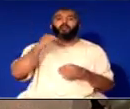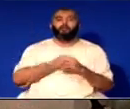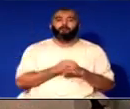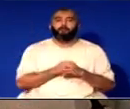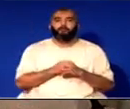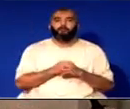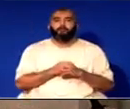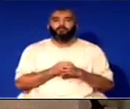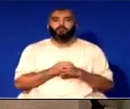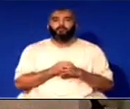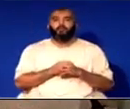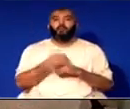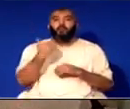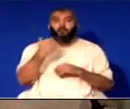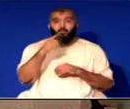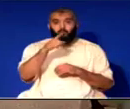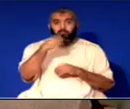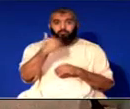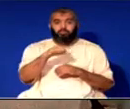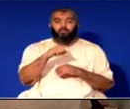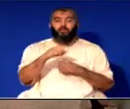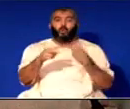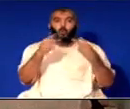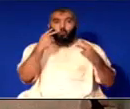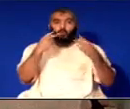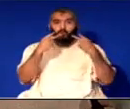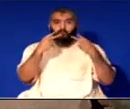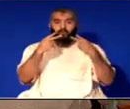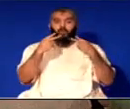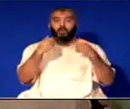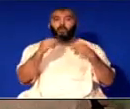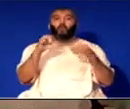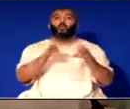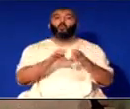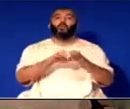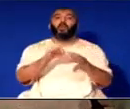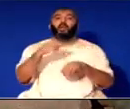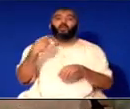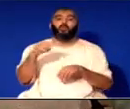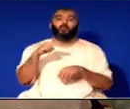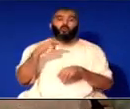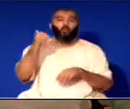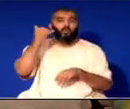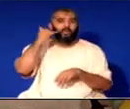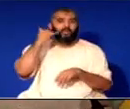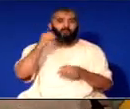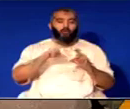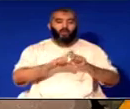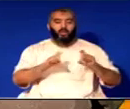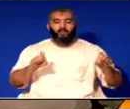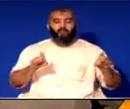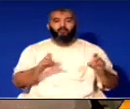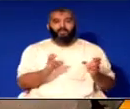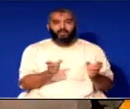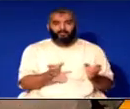الكرام التواصل معنا عبر الأرقام الهاتفية التي تظهر أسفل الشاشة، والتي بإمكانكم أن